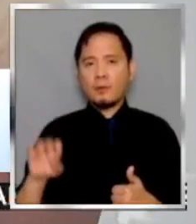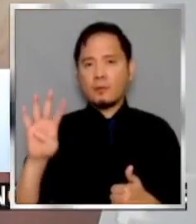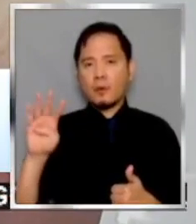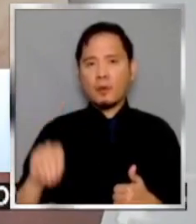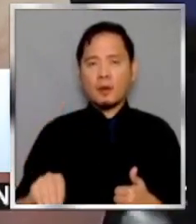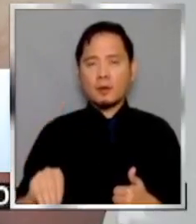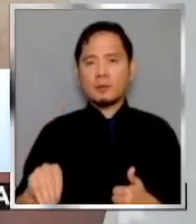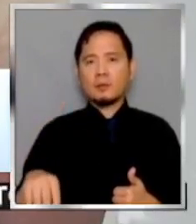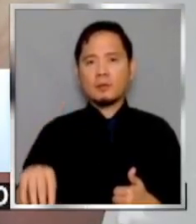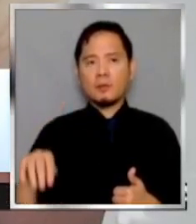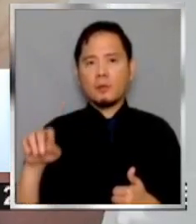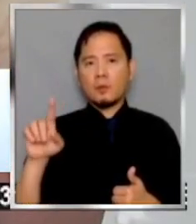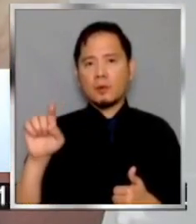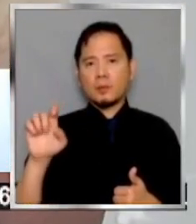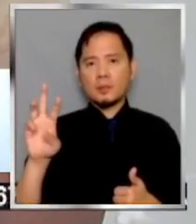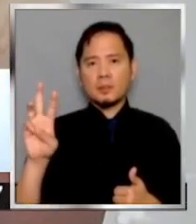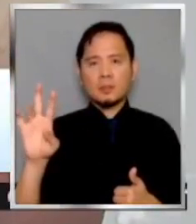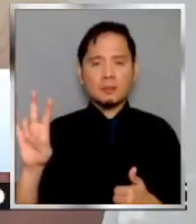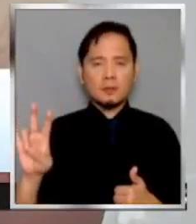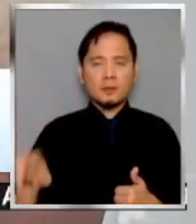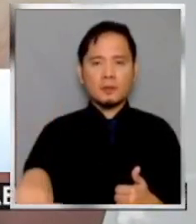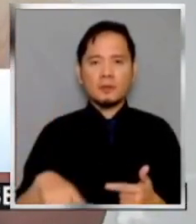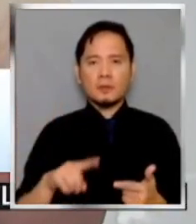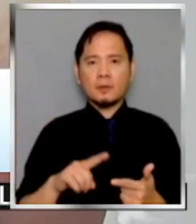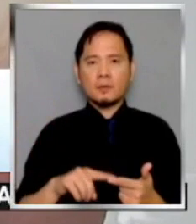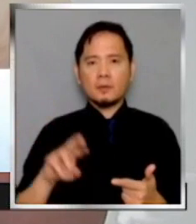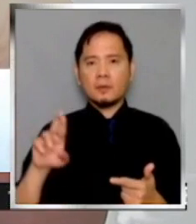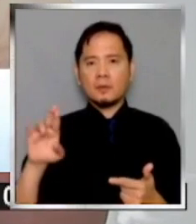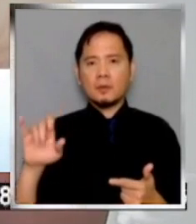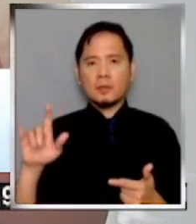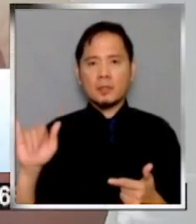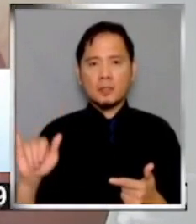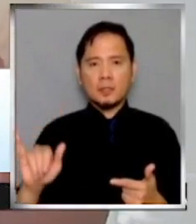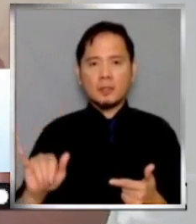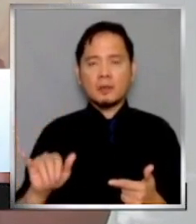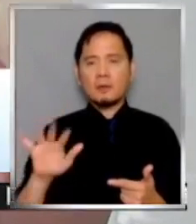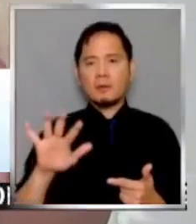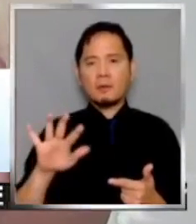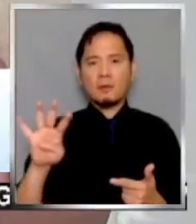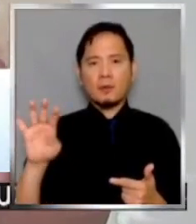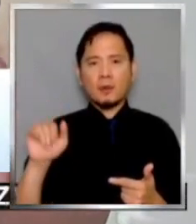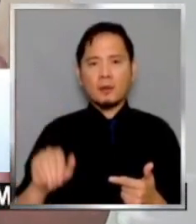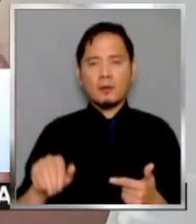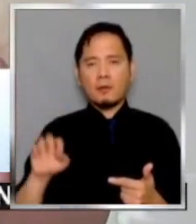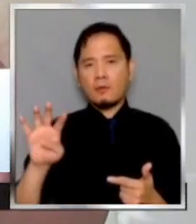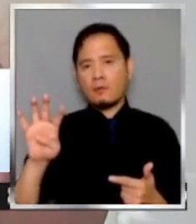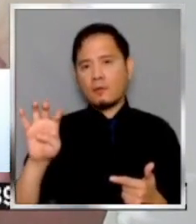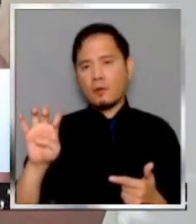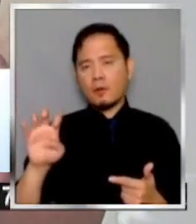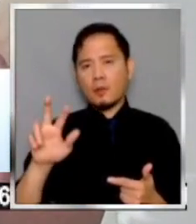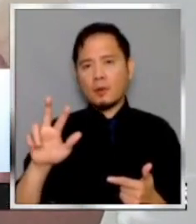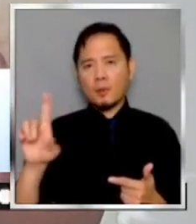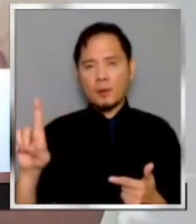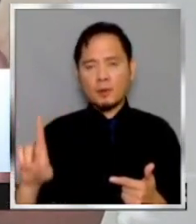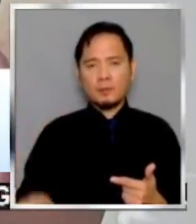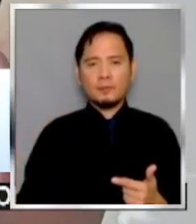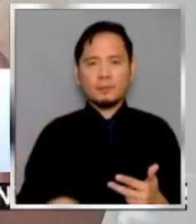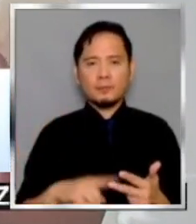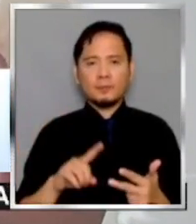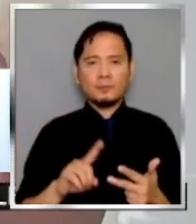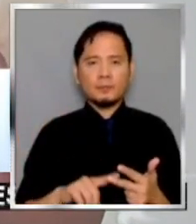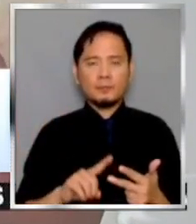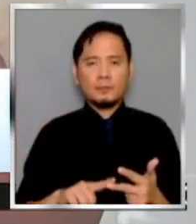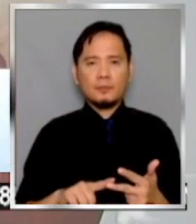204,167 votes. Pumapangalawa si Ricky Eusebio na may 54,431 votes. Habang pangatlo naman si